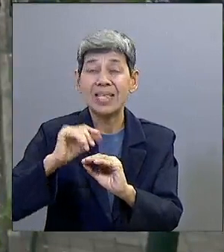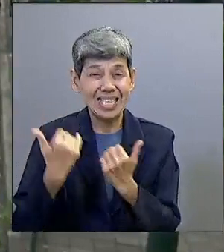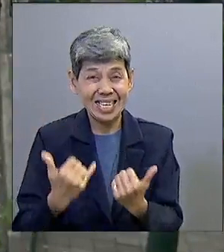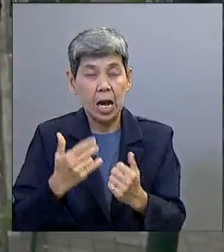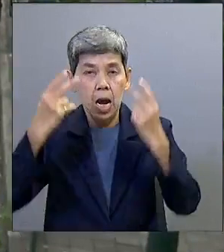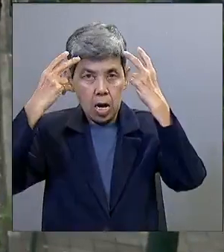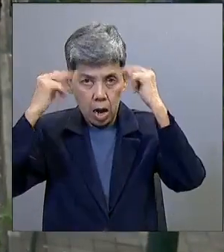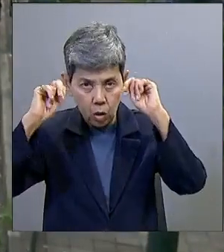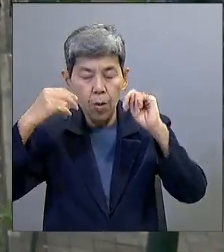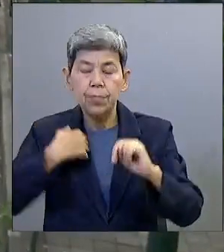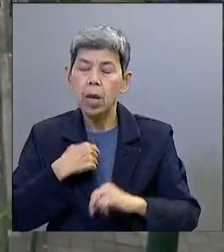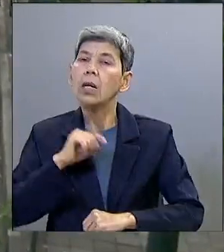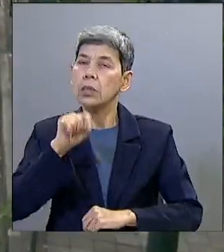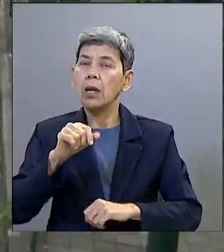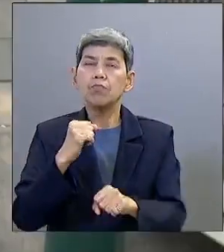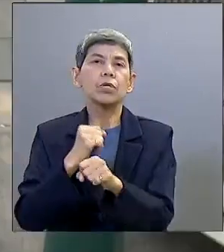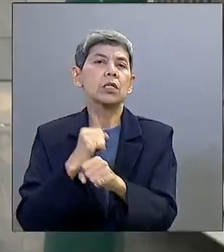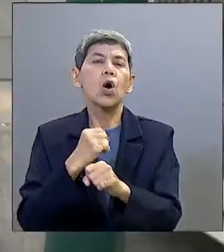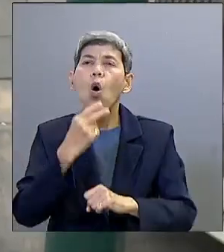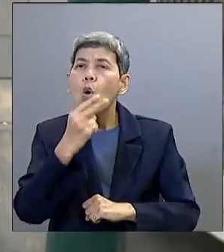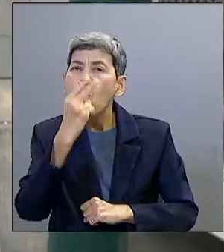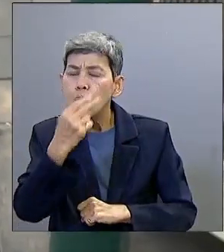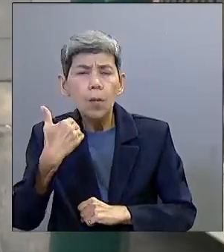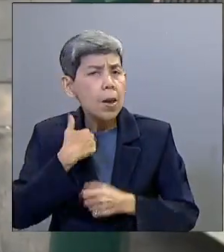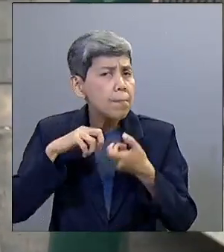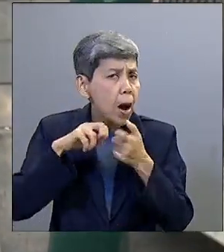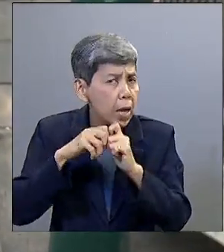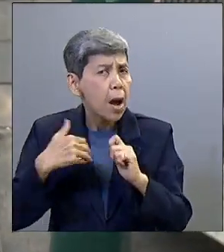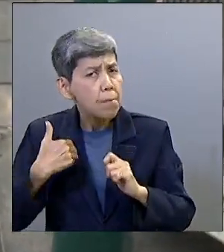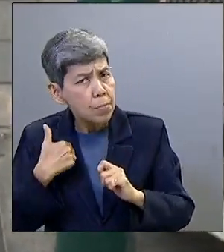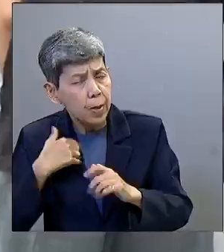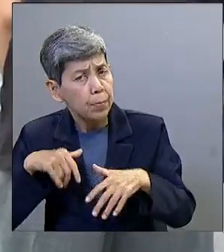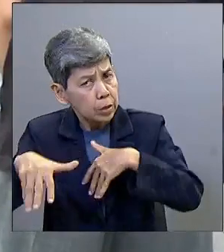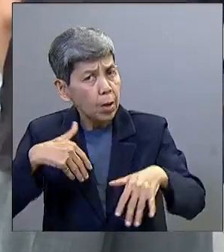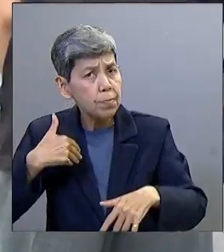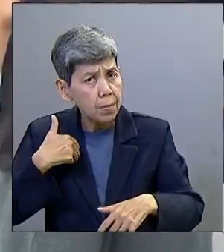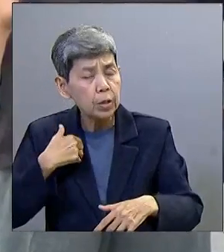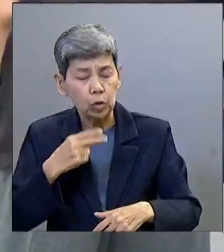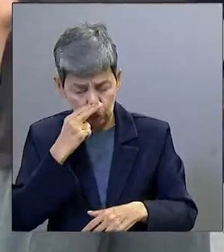นายกรัฐมนตรีก็มีการสั่งการแล้วนะคะให้ไปดูว่าจะมีผลกระทบที่จะเกิดขึ้นกับประชาชนอย่างไรค่ะ